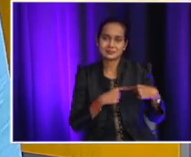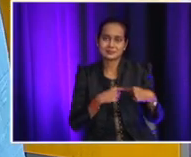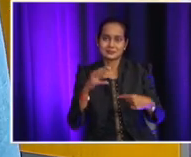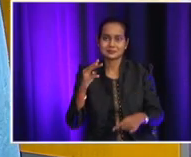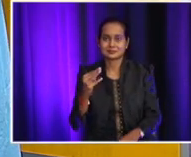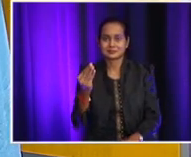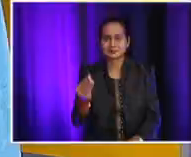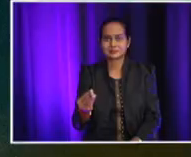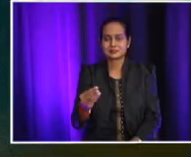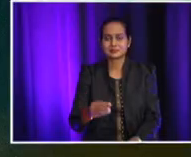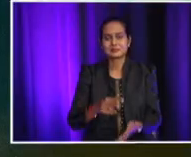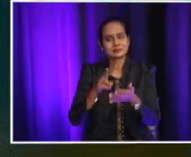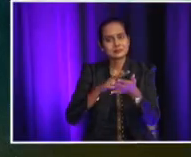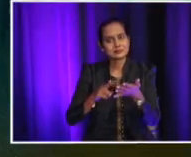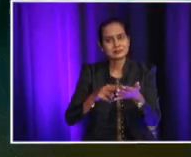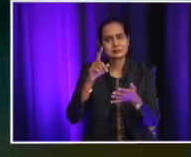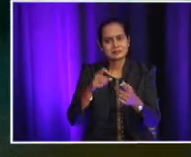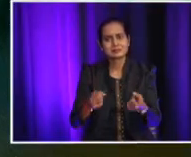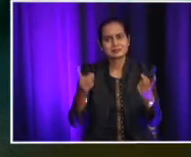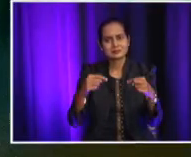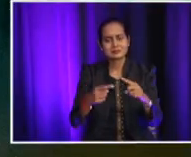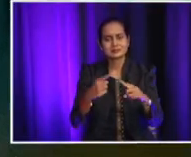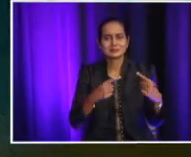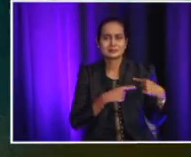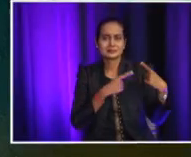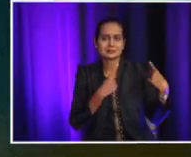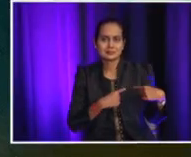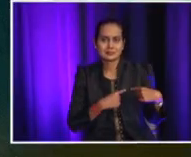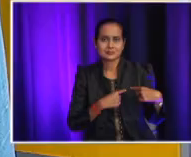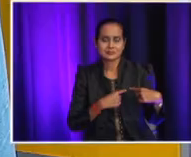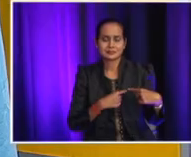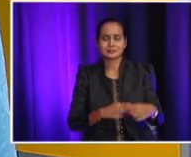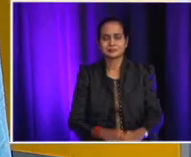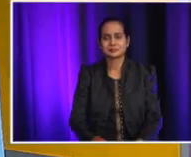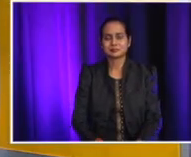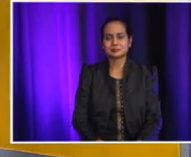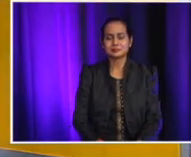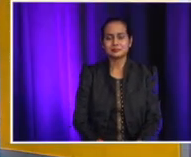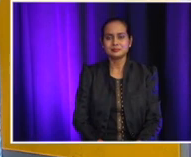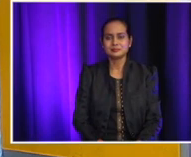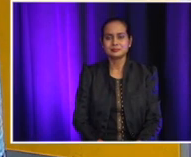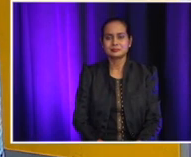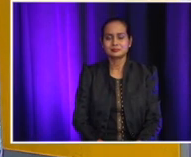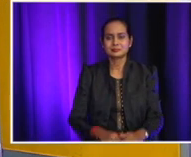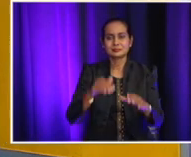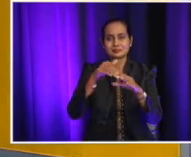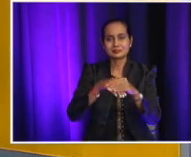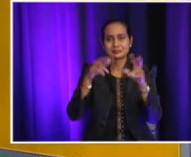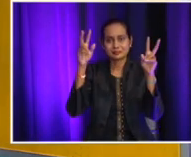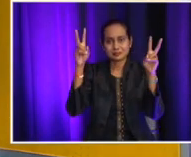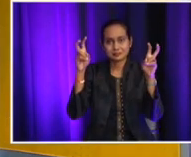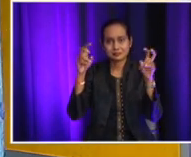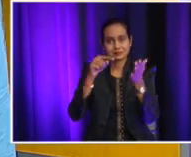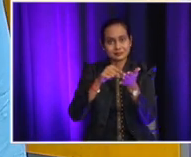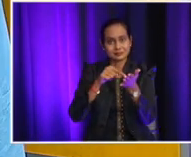baca tuh datangnya dari hati ya jadi di bawah tajuk bacalah dari hatimu nih hah sebelum